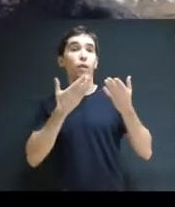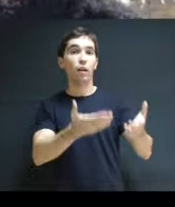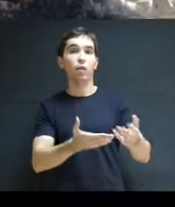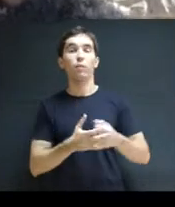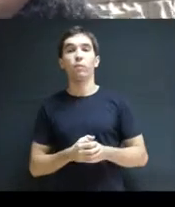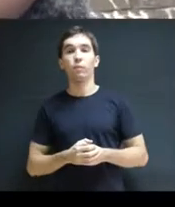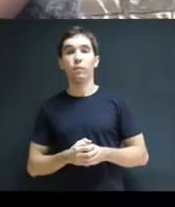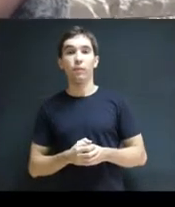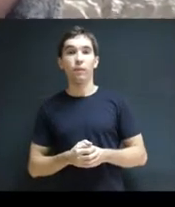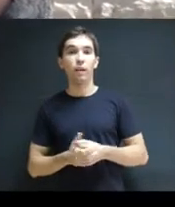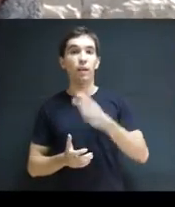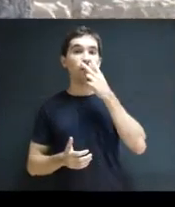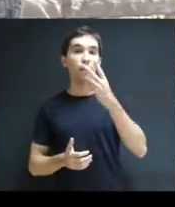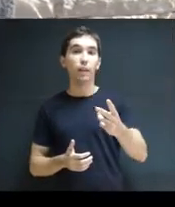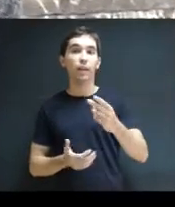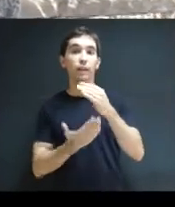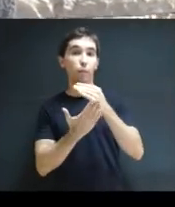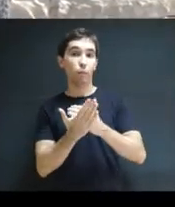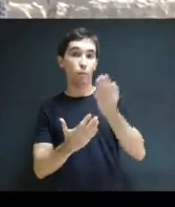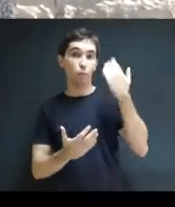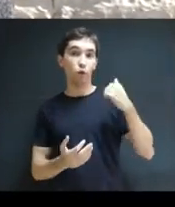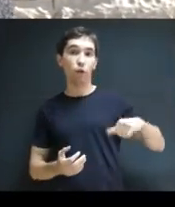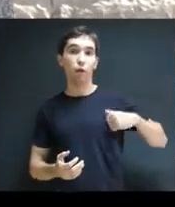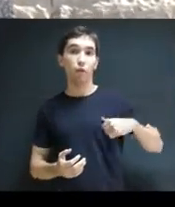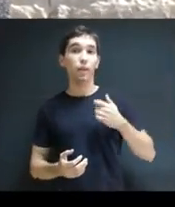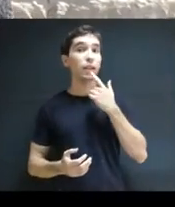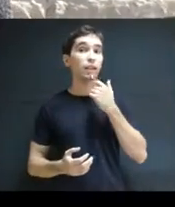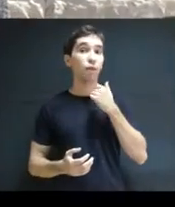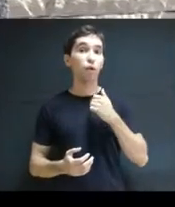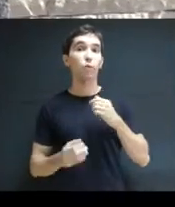pridaju. Vidjela sam modul od prošle godine.